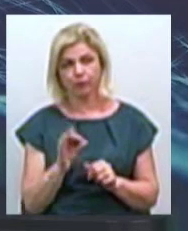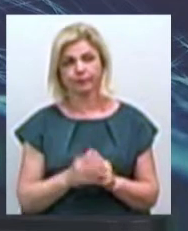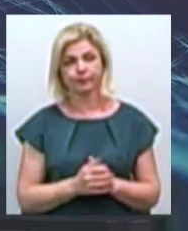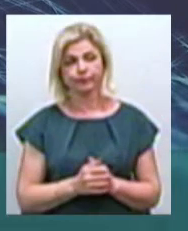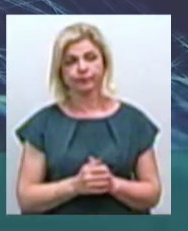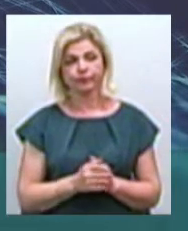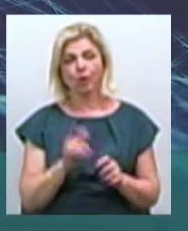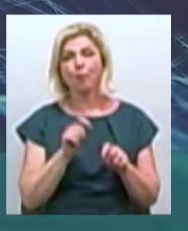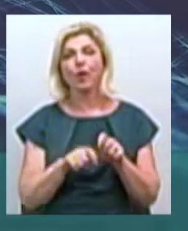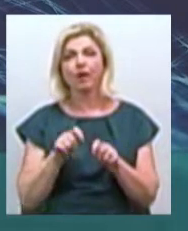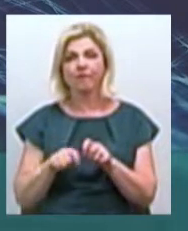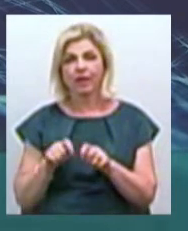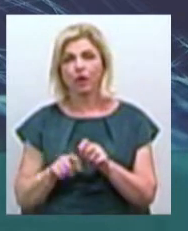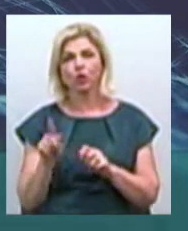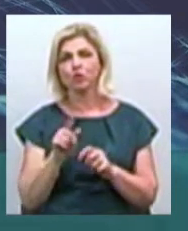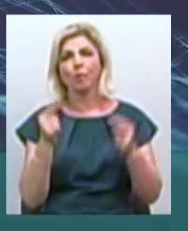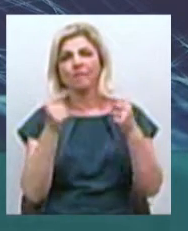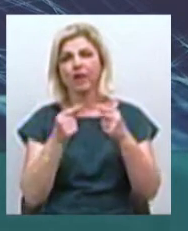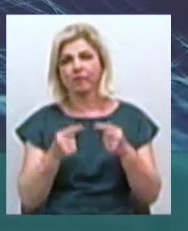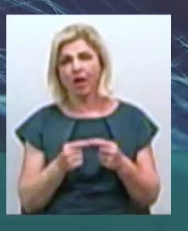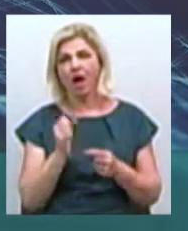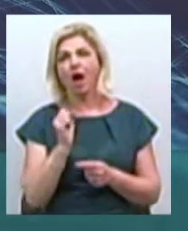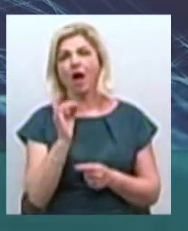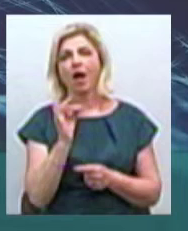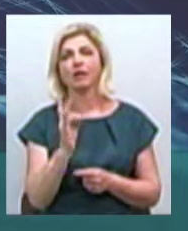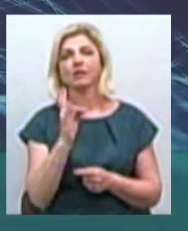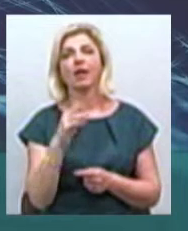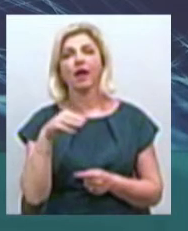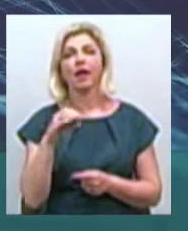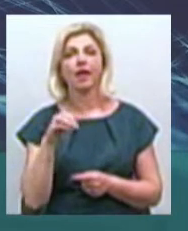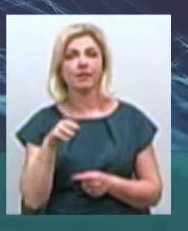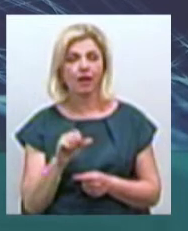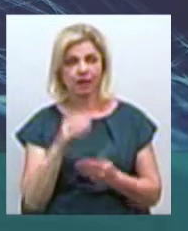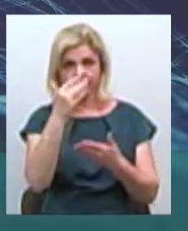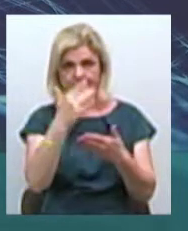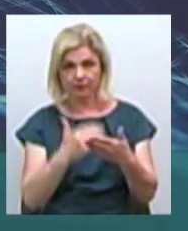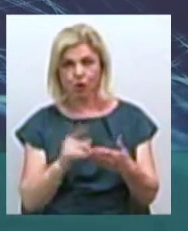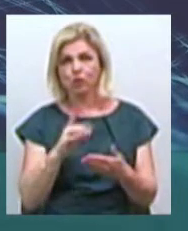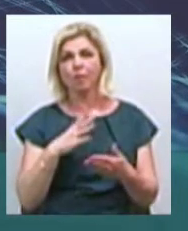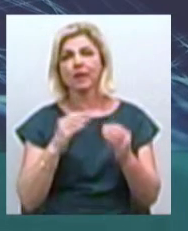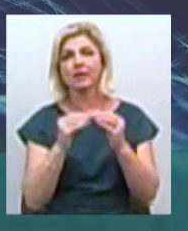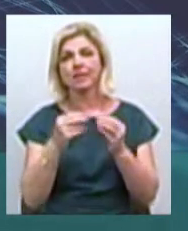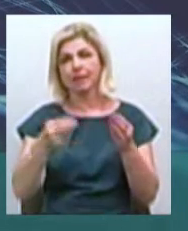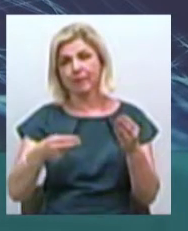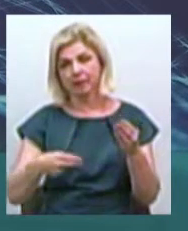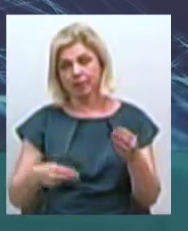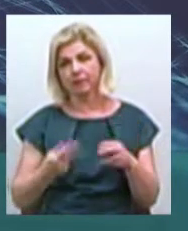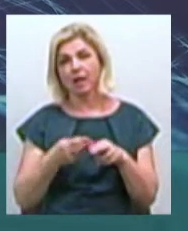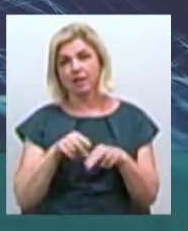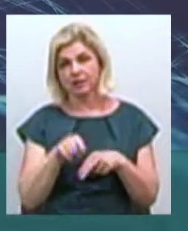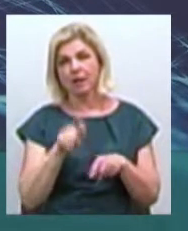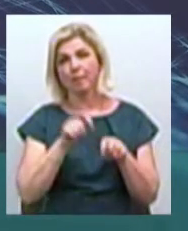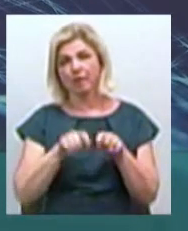увазі перевірка, щоб відповідала анкета за формі, да, щоб були цих 10 підписів, це перевіряється на